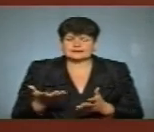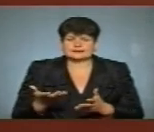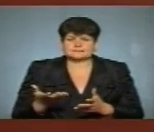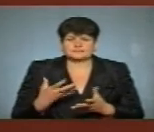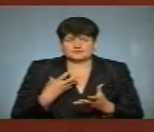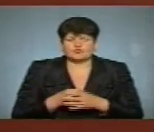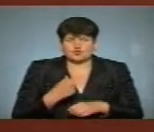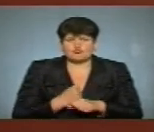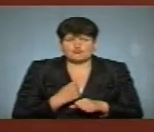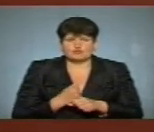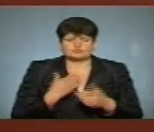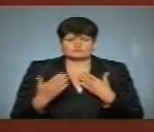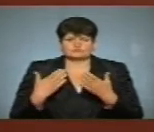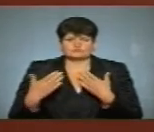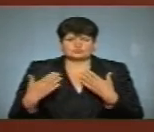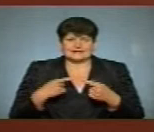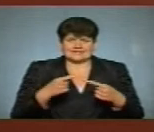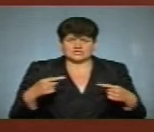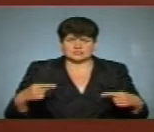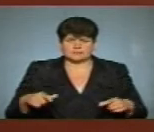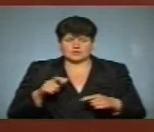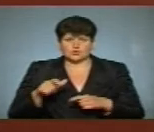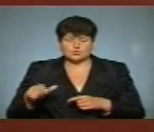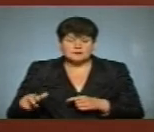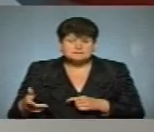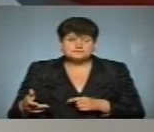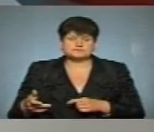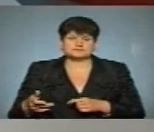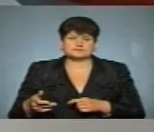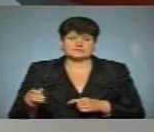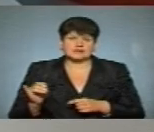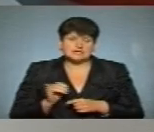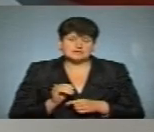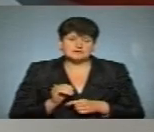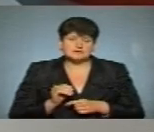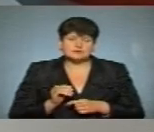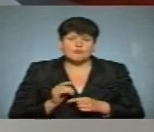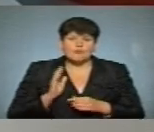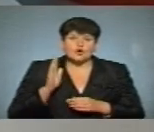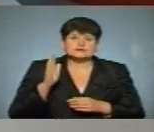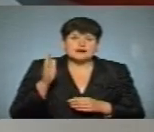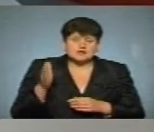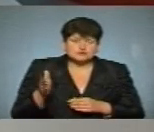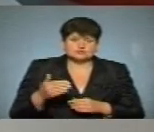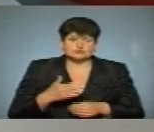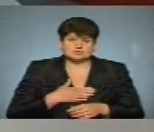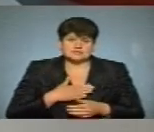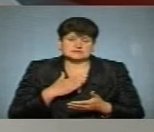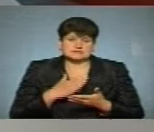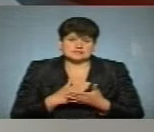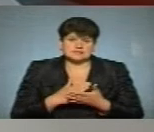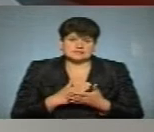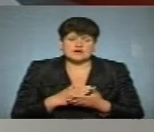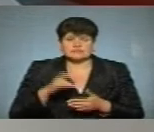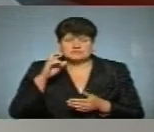своєї роботи комунікують з іншими людьми, тобто по професії. І в подальшому є в нас, не є в нас, а